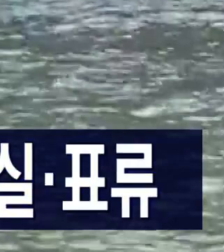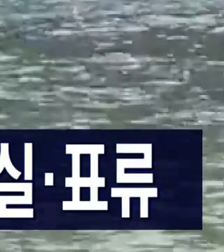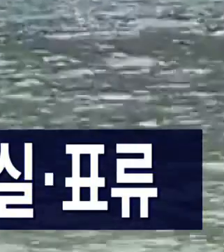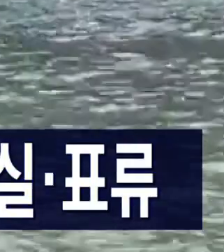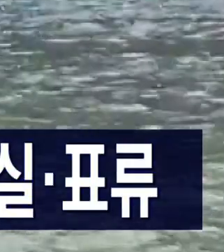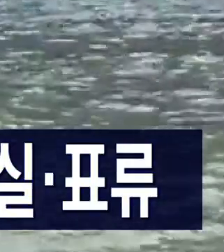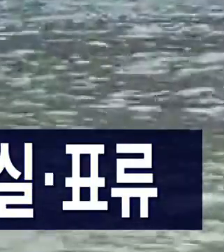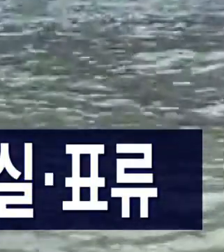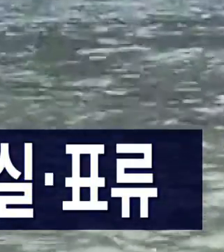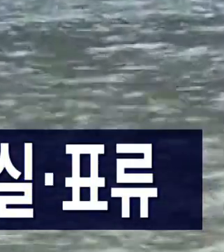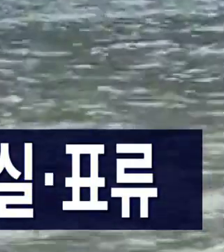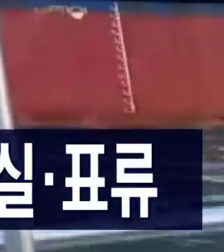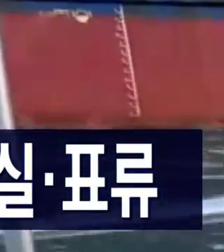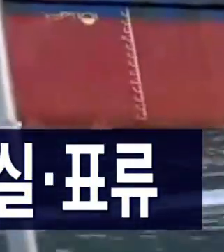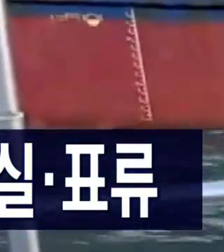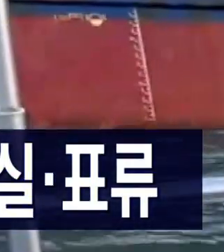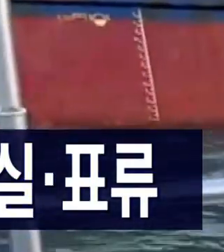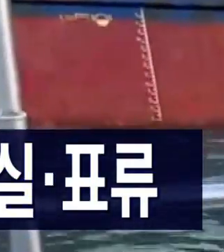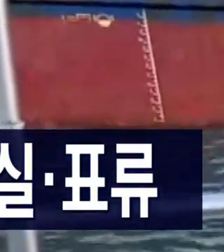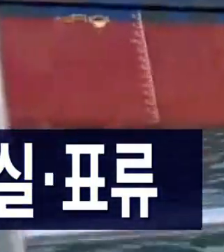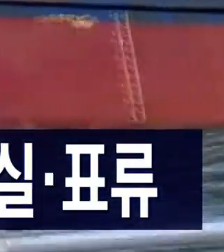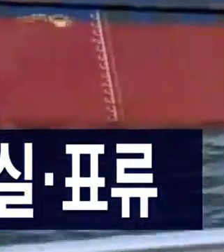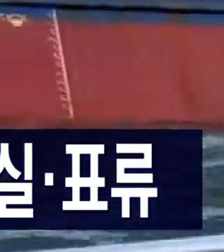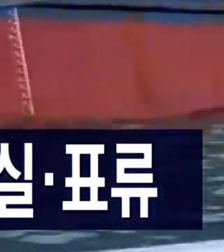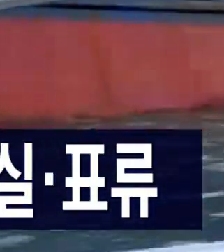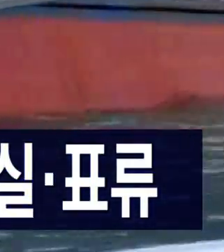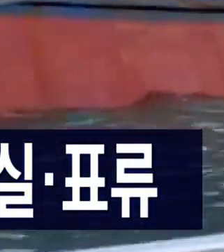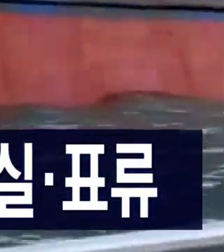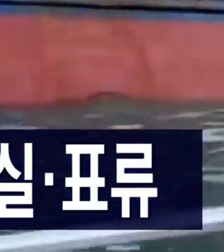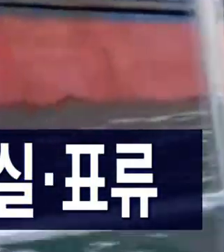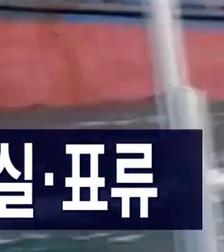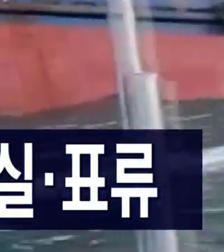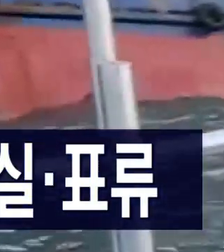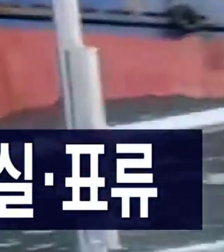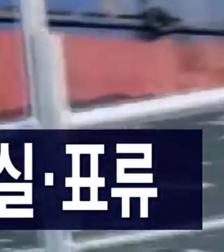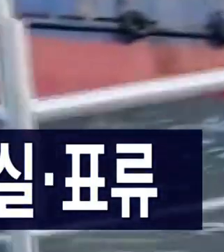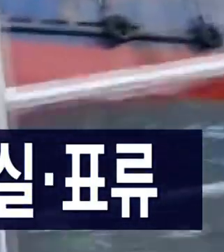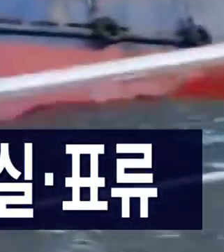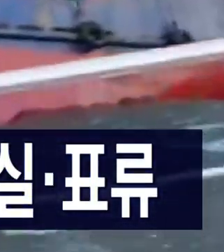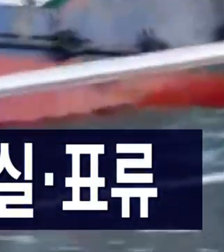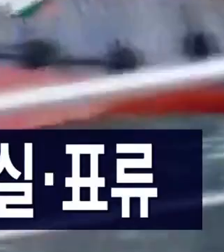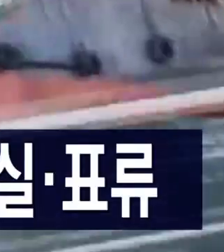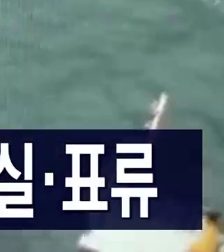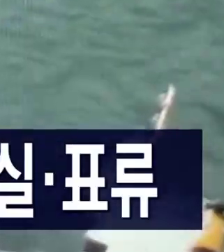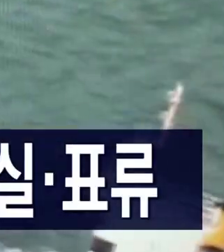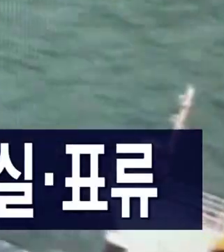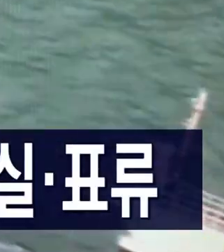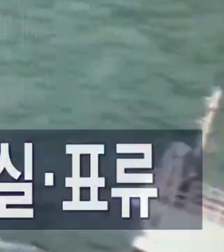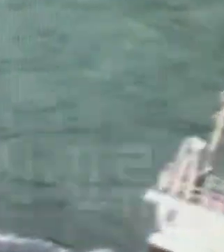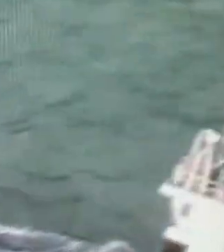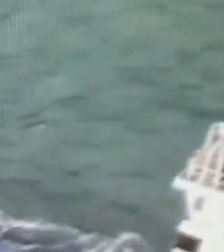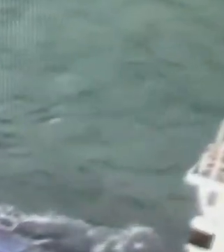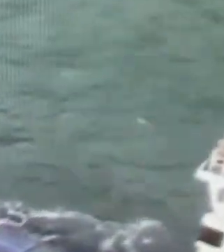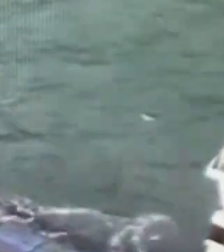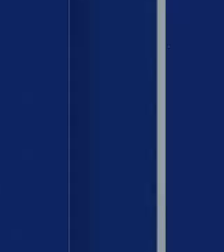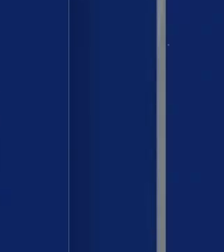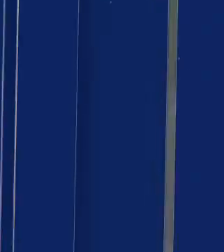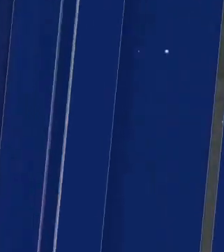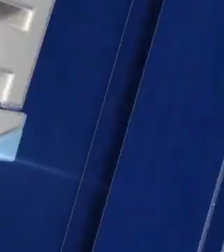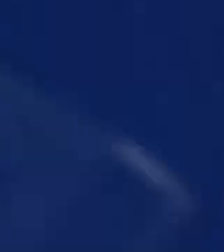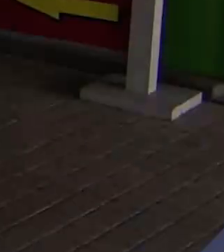신한군 가거도 해상에서 중국 화물선이 침몰했습니다. 한때 미륵국 이용 선박으로 의심되기도 했지만 중국 현지 항구에서 유실돼 표류한 것으로 드러났습니다.